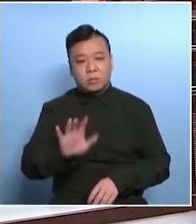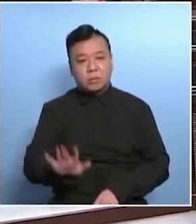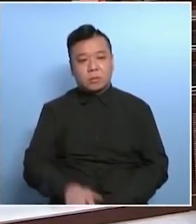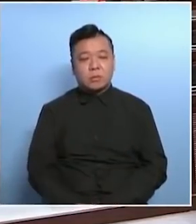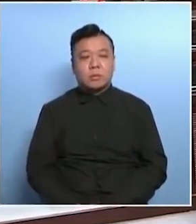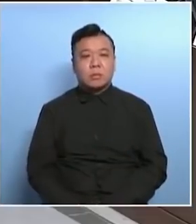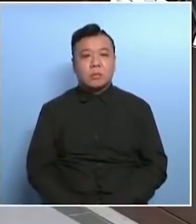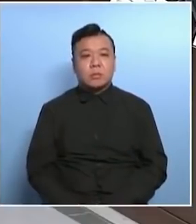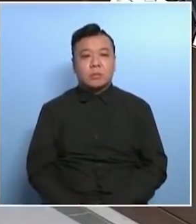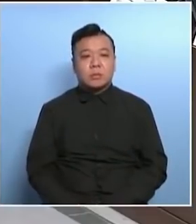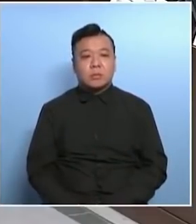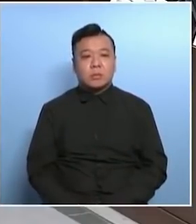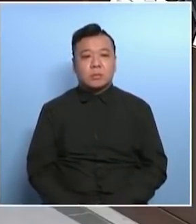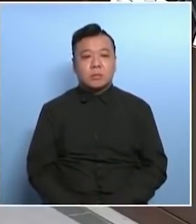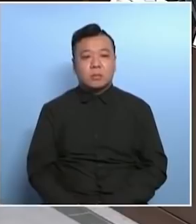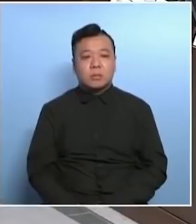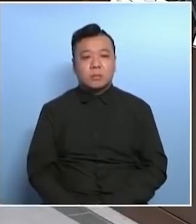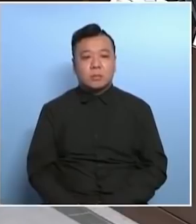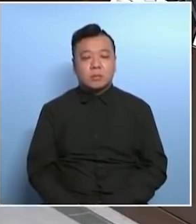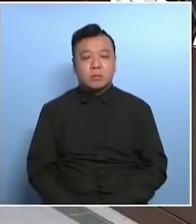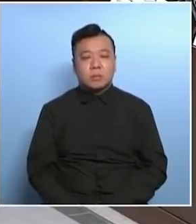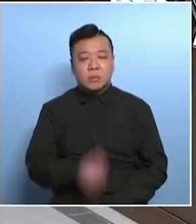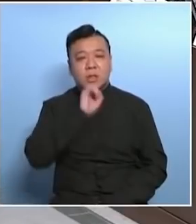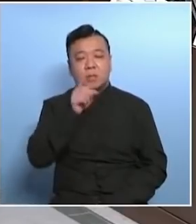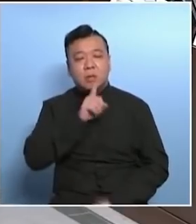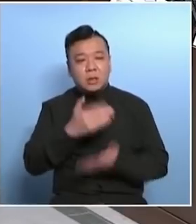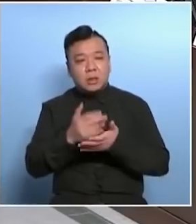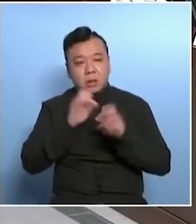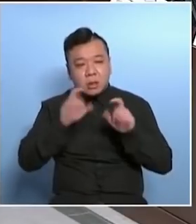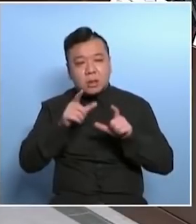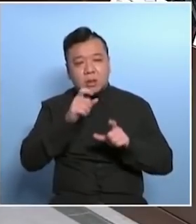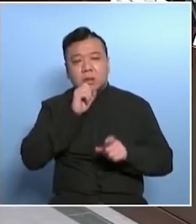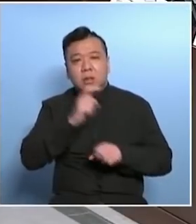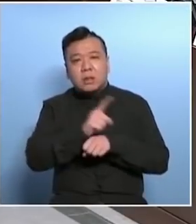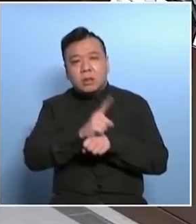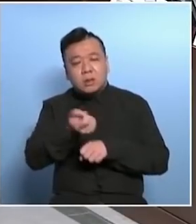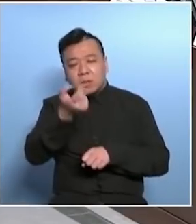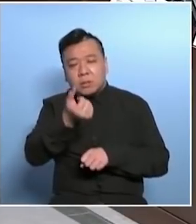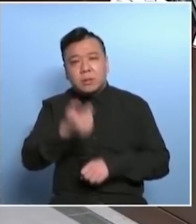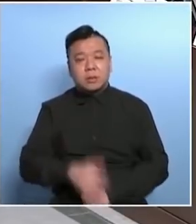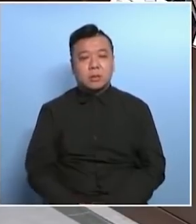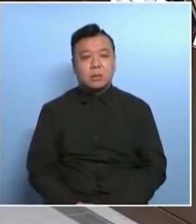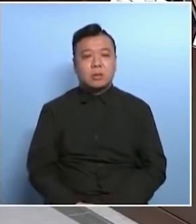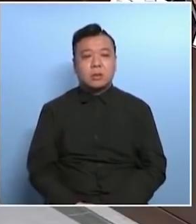解唔俾我喺呢個邊度澄清咧？ 你有咩要澄清啫？ 你俾我講啦，一分鐘就完啦，係嘛？